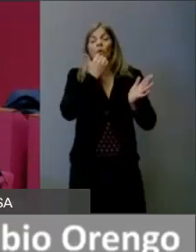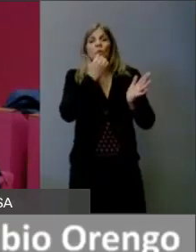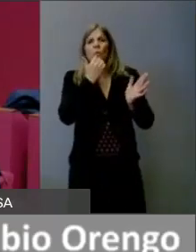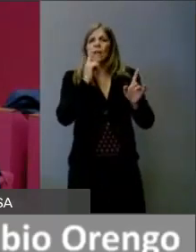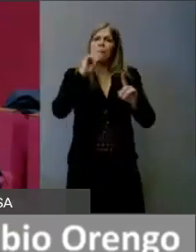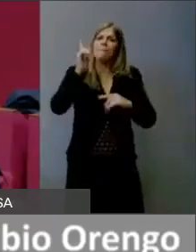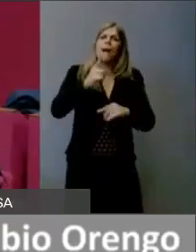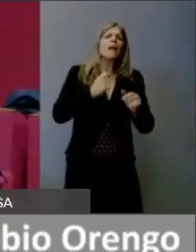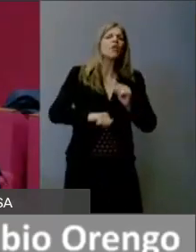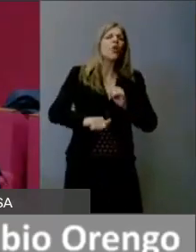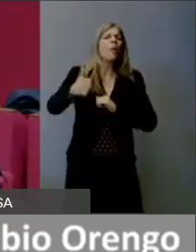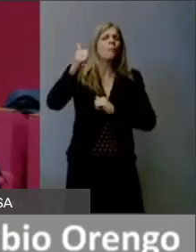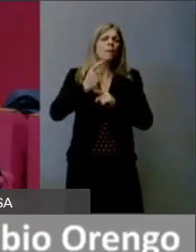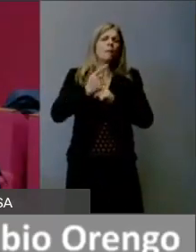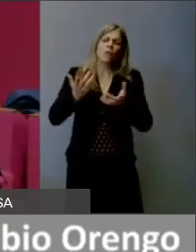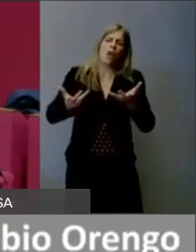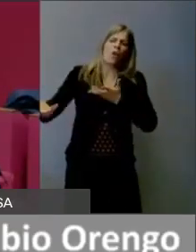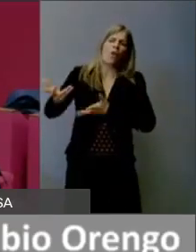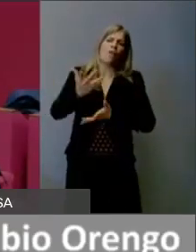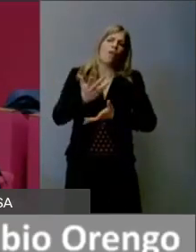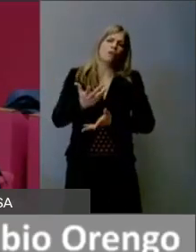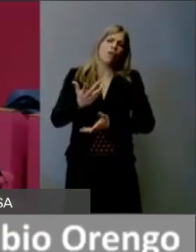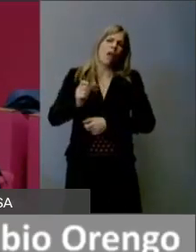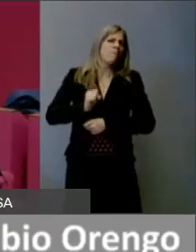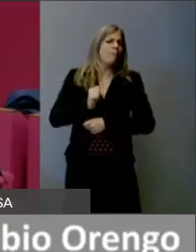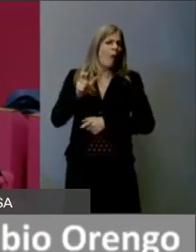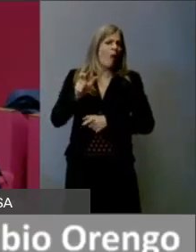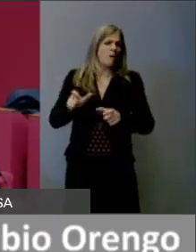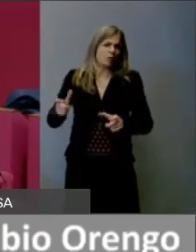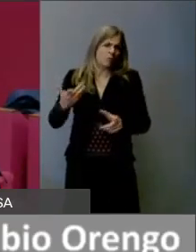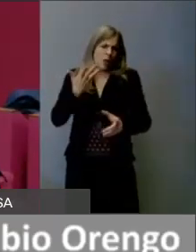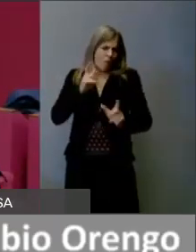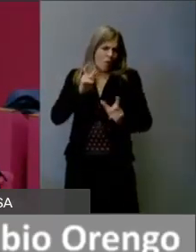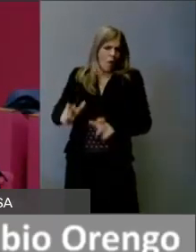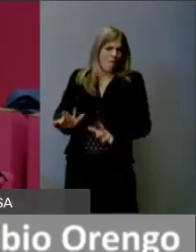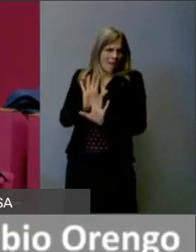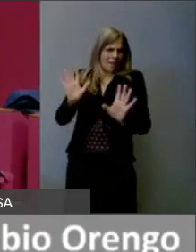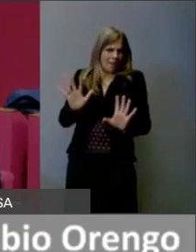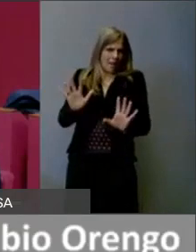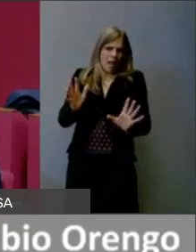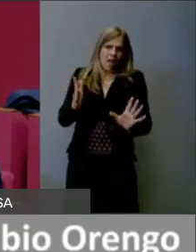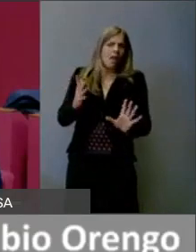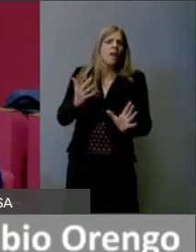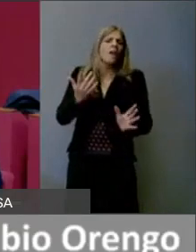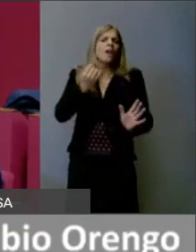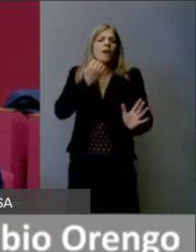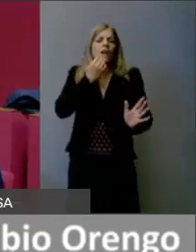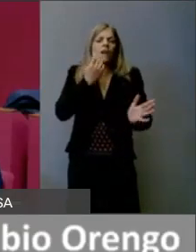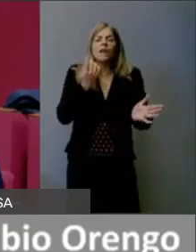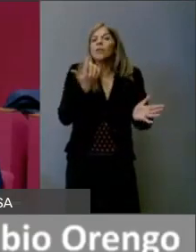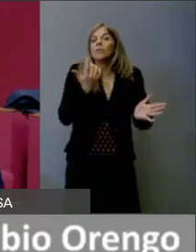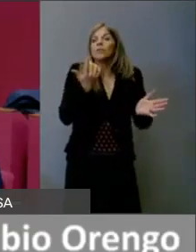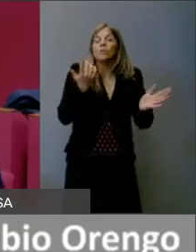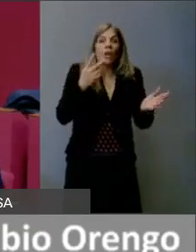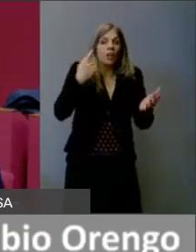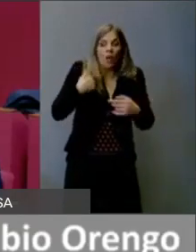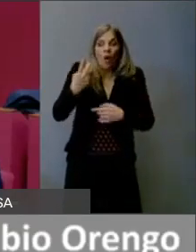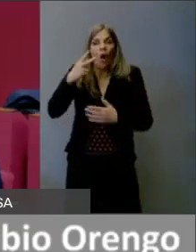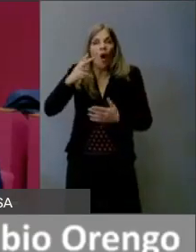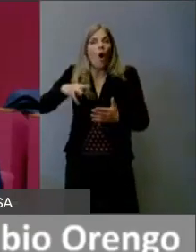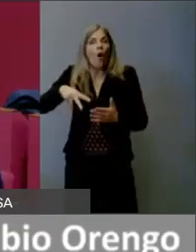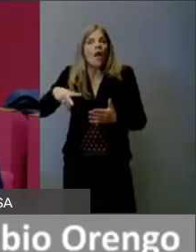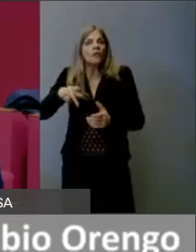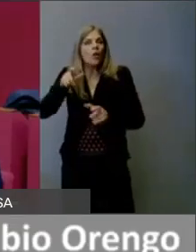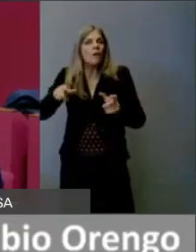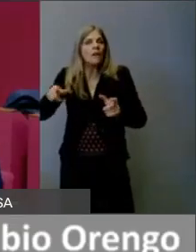coinvolgere quella povera gente, lo dico in maniera naturalmente solidale e non offensiva, pensi a, leggendo anche le interviste, persone di